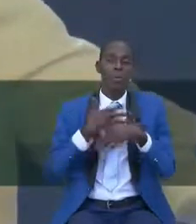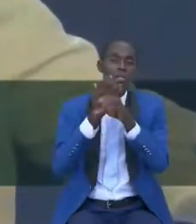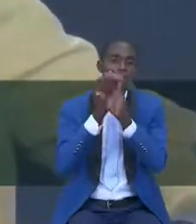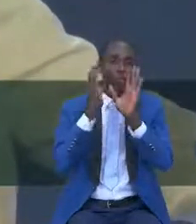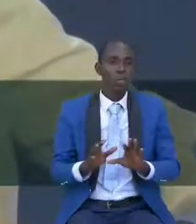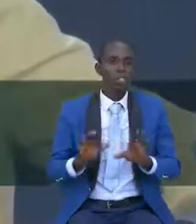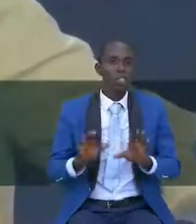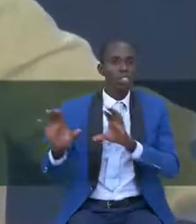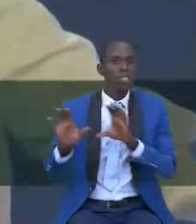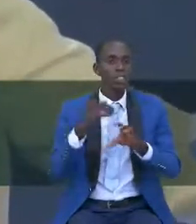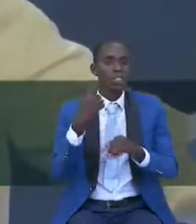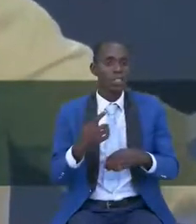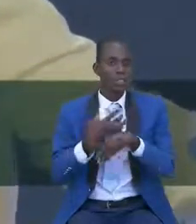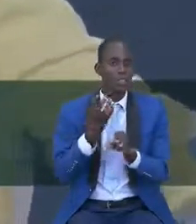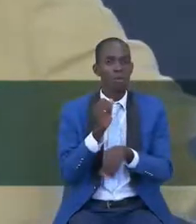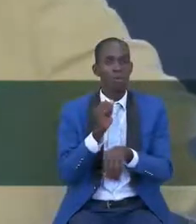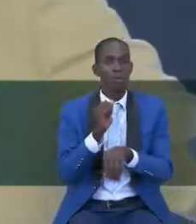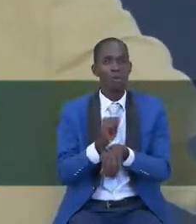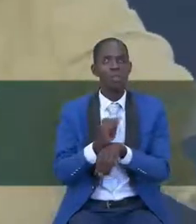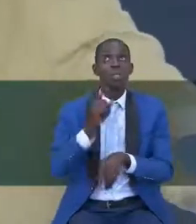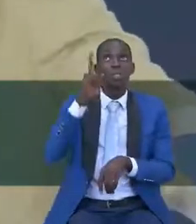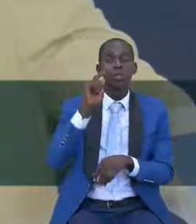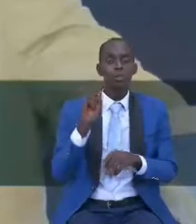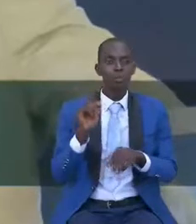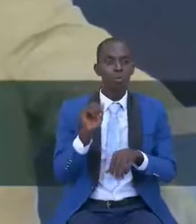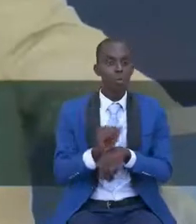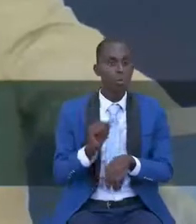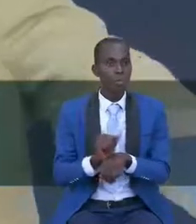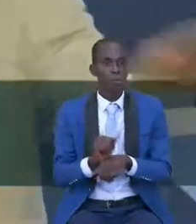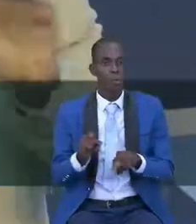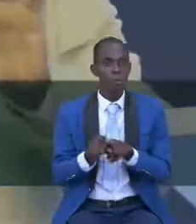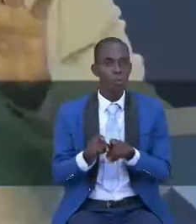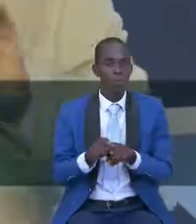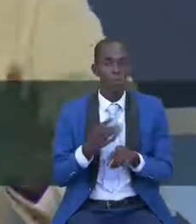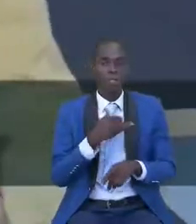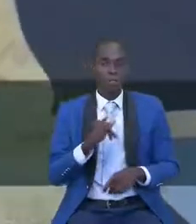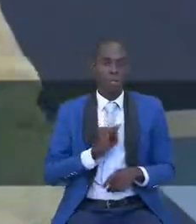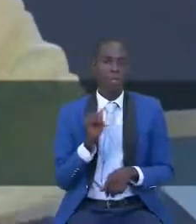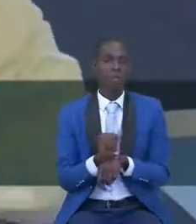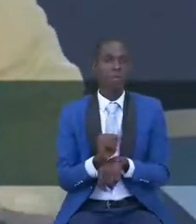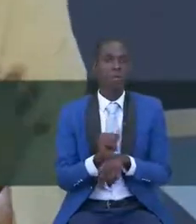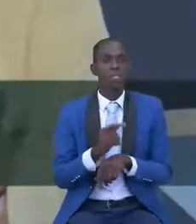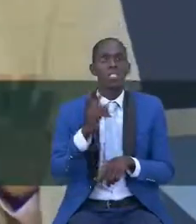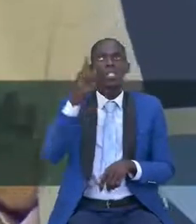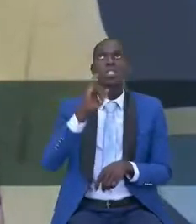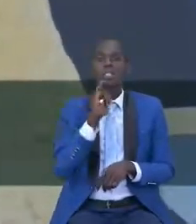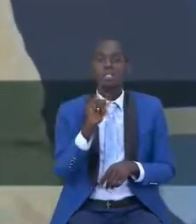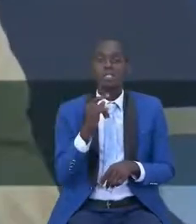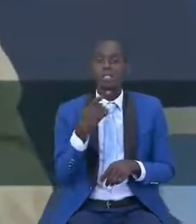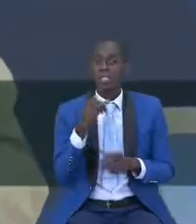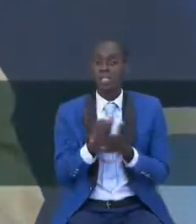ciel, notre Créateur, il a fait une œuvre créatrice, il agit jusqu'à présent, moi